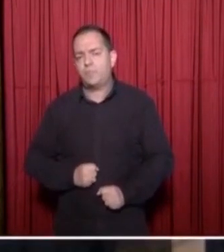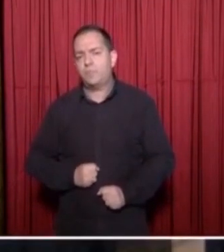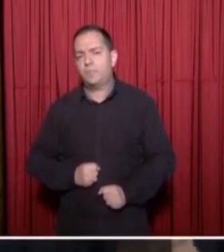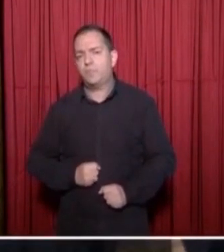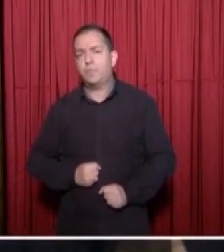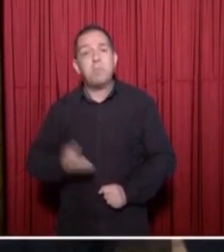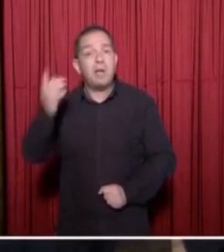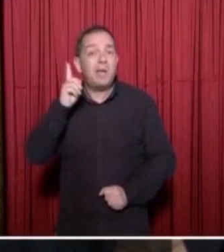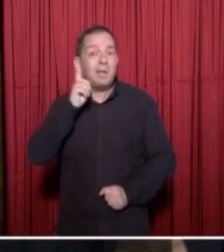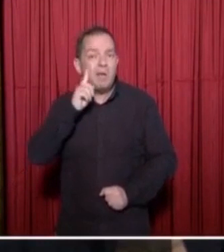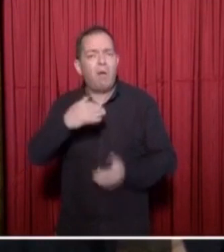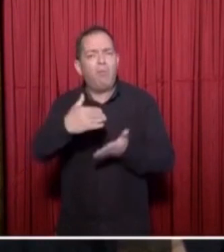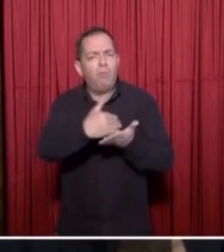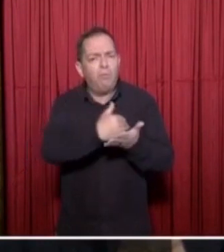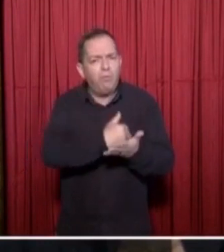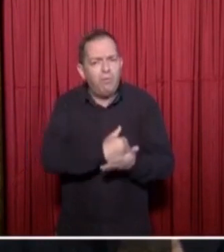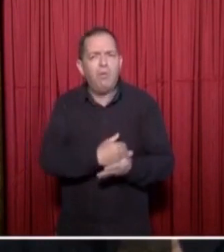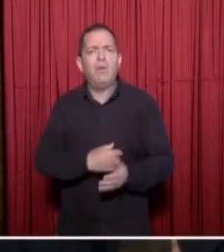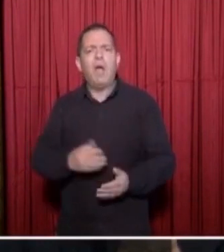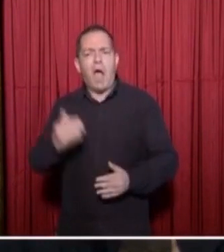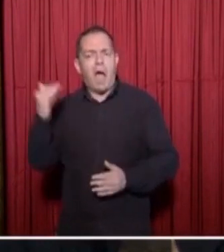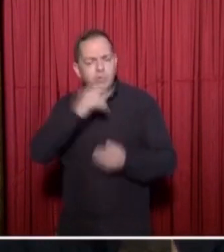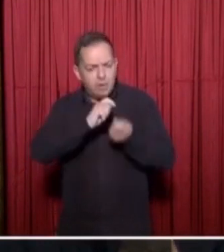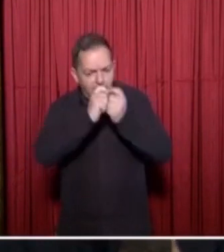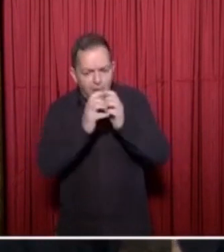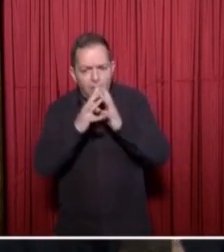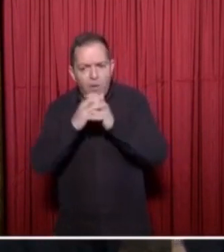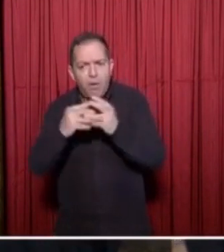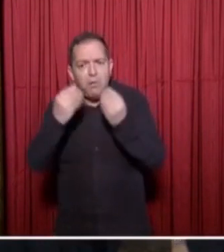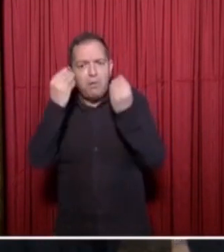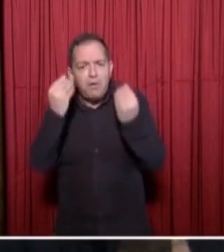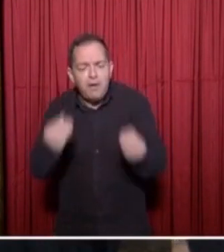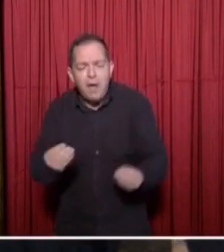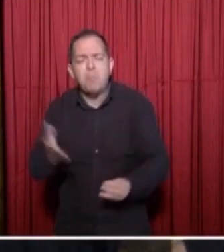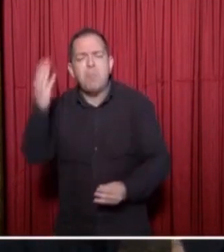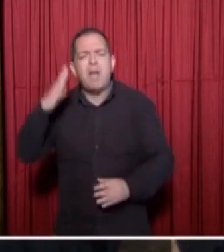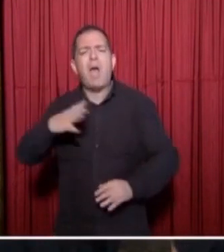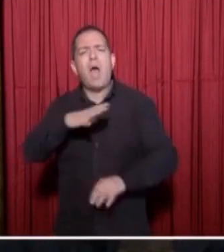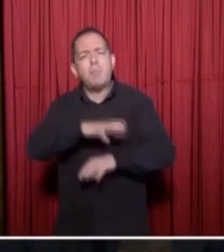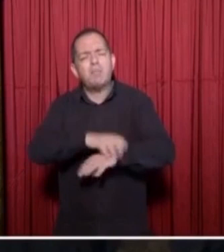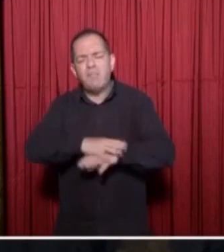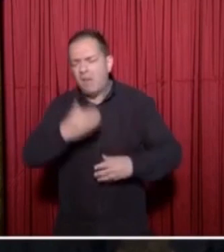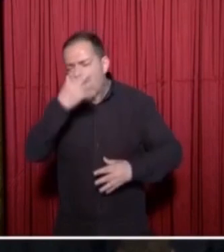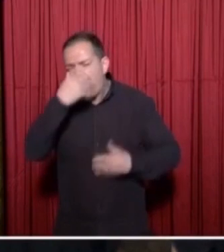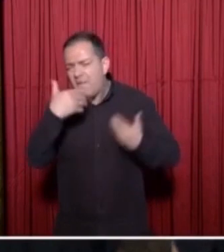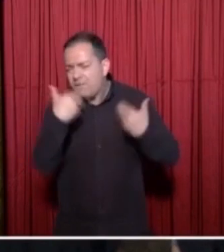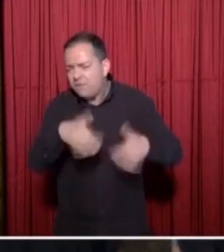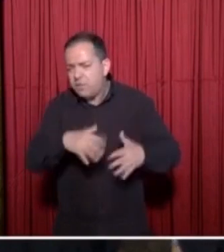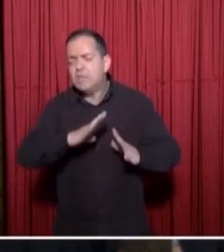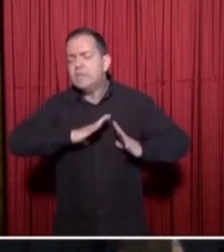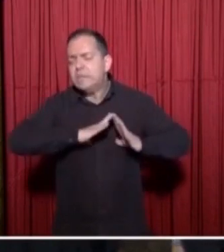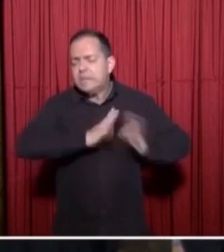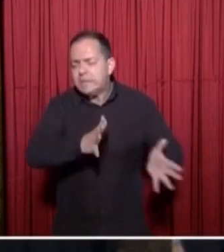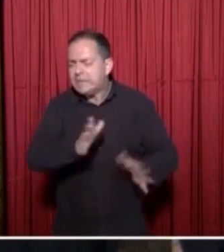Η πρωινά σωτος γινή εξέπνη σοφρονόφθη, μισήσασα τα έργα της αισχράς αμαρτίας, και